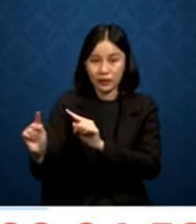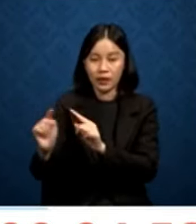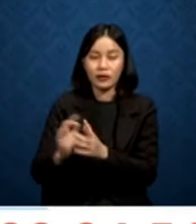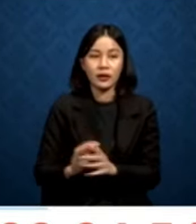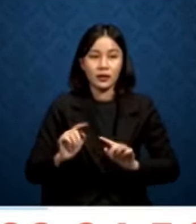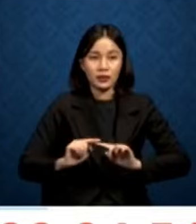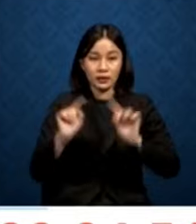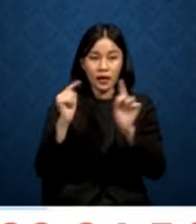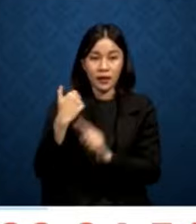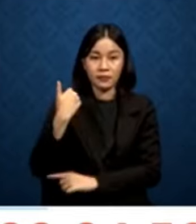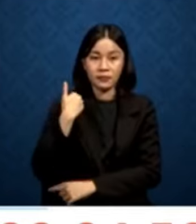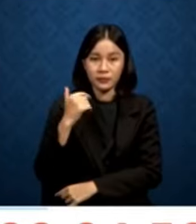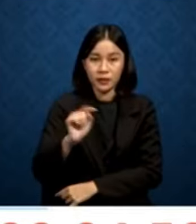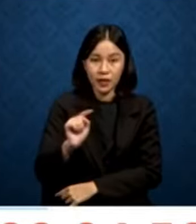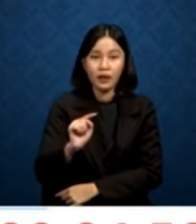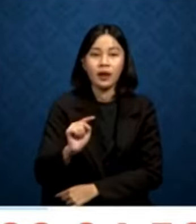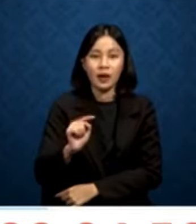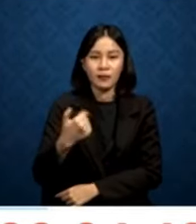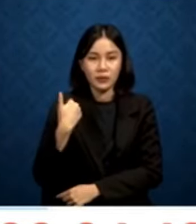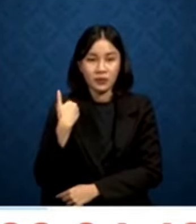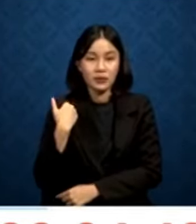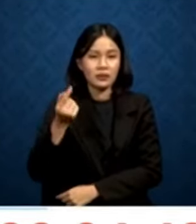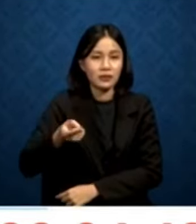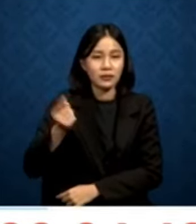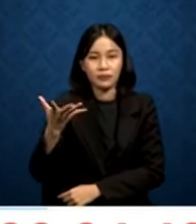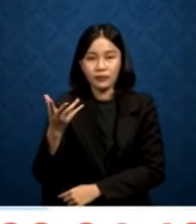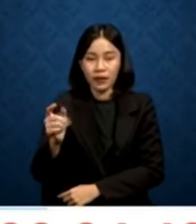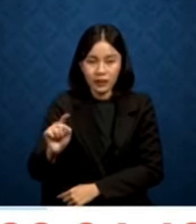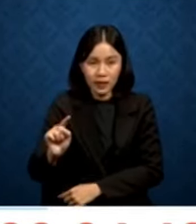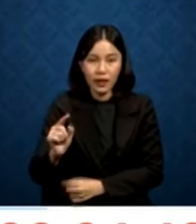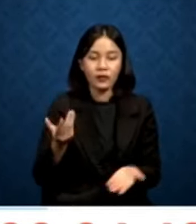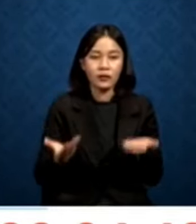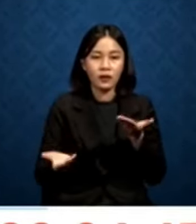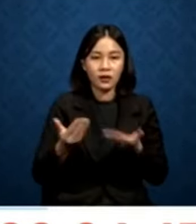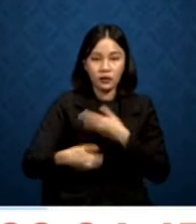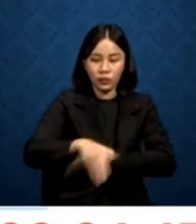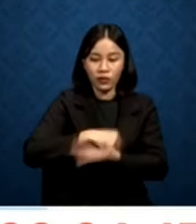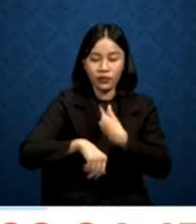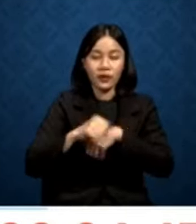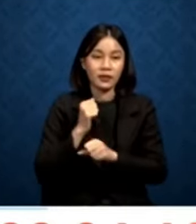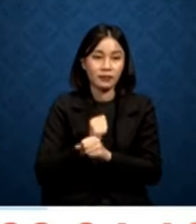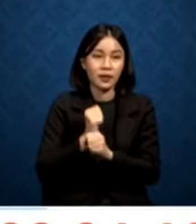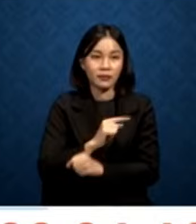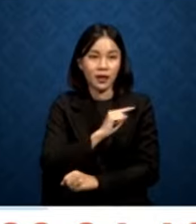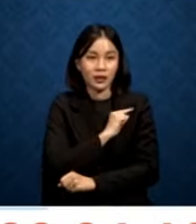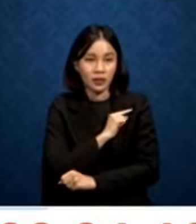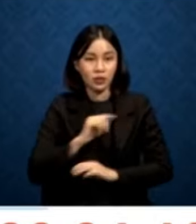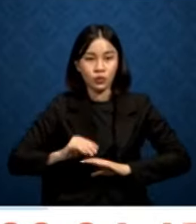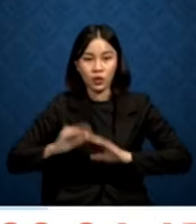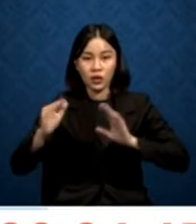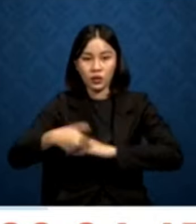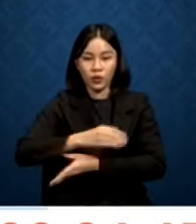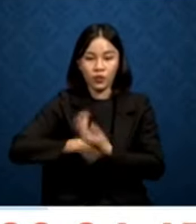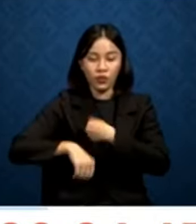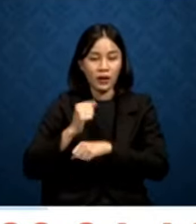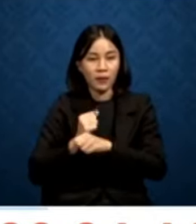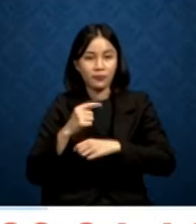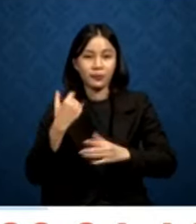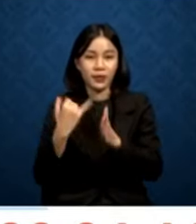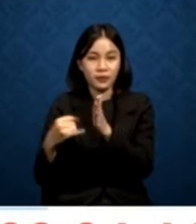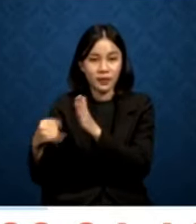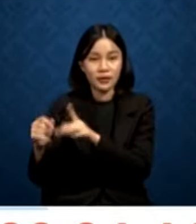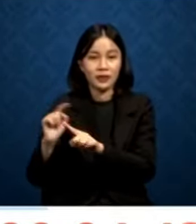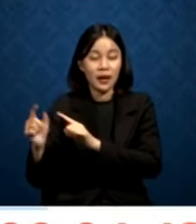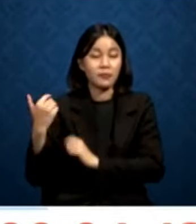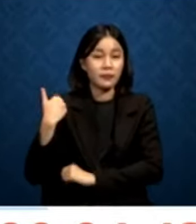่ามีกรณีนี้เกดขจหรอไม่มการปฏิบัิหนาที่หรอระเว้นกปฏิบติหนาที่โดยมิชอบหรอไม่นะคะ